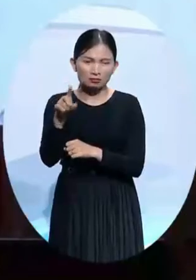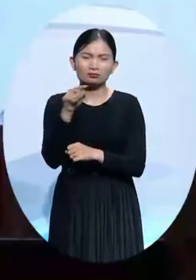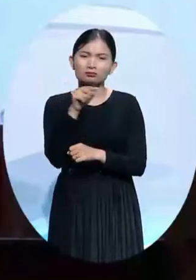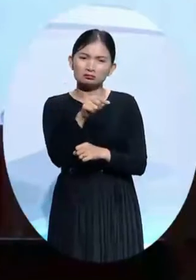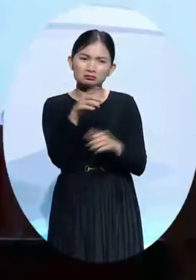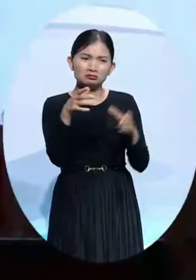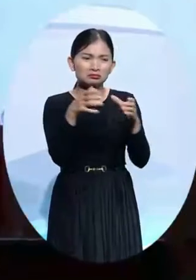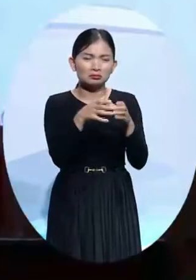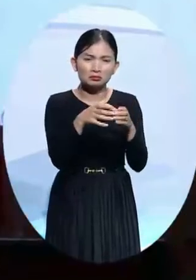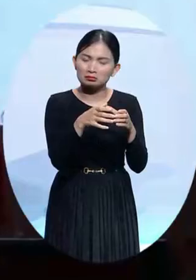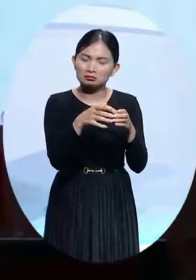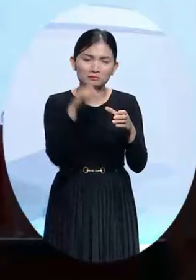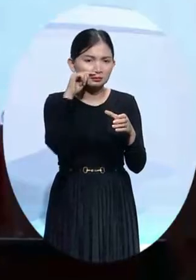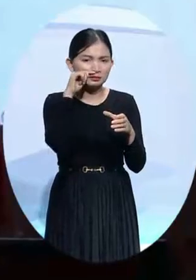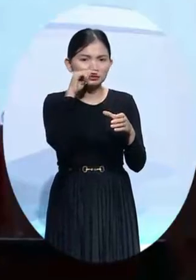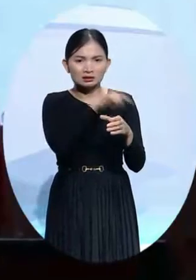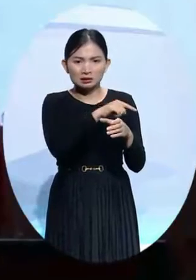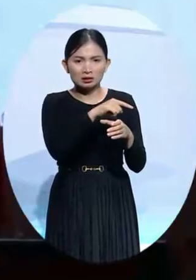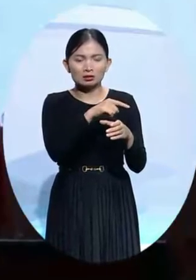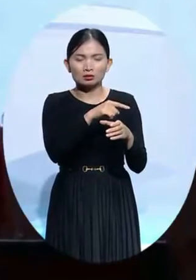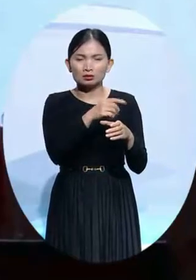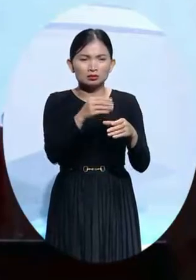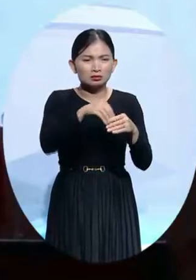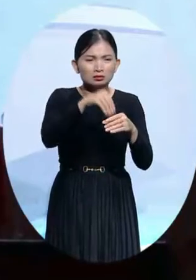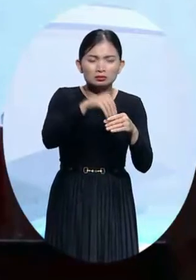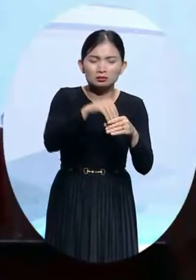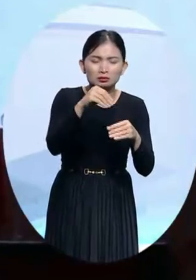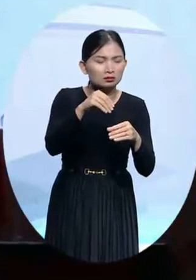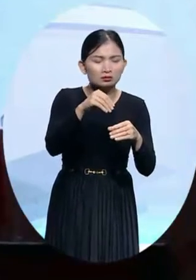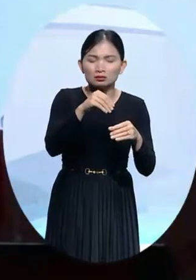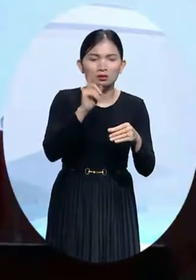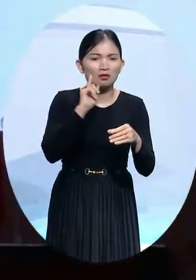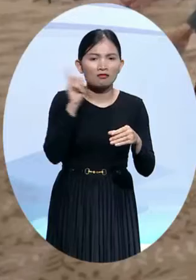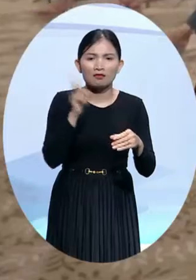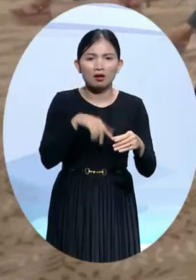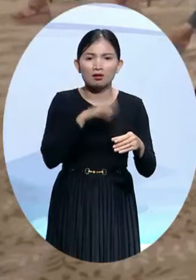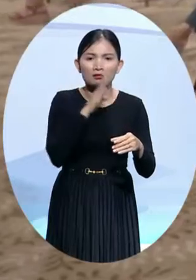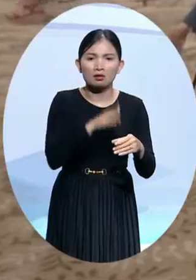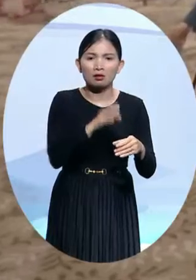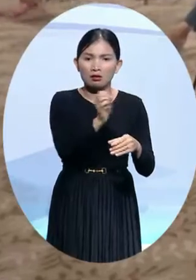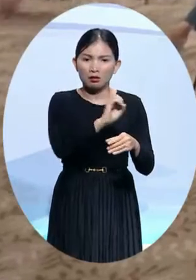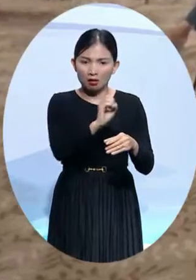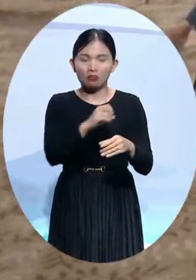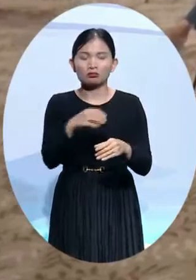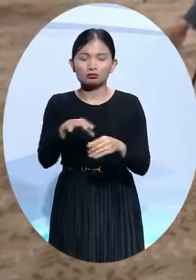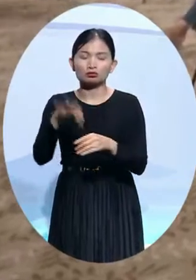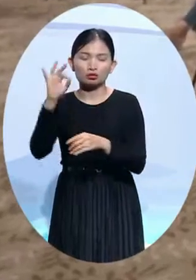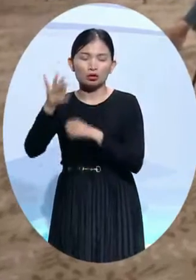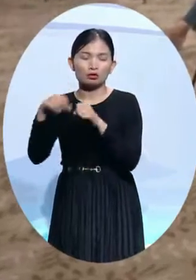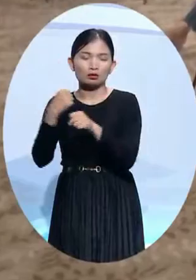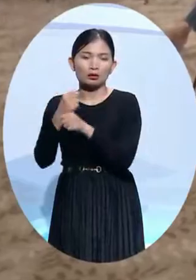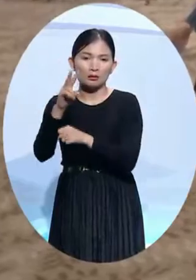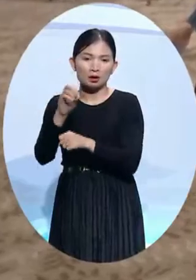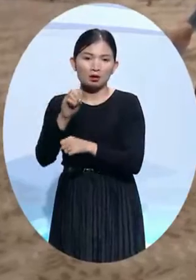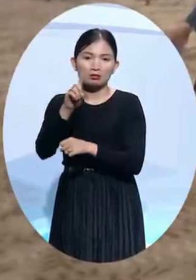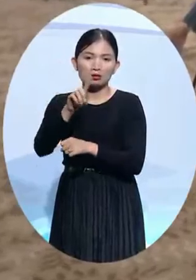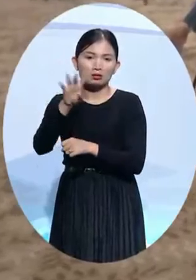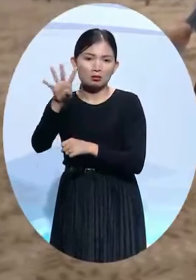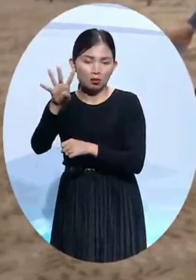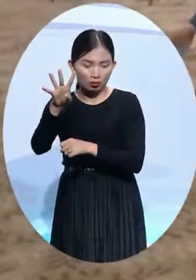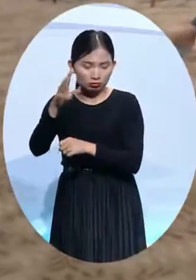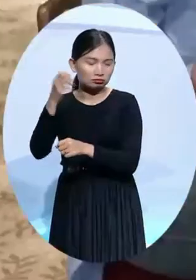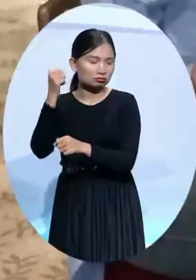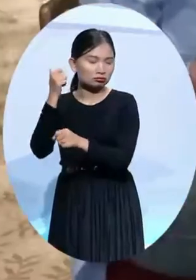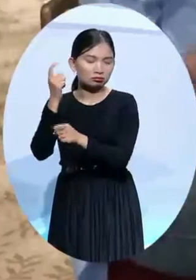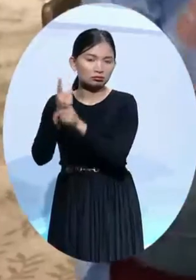số phiếu ủng hộ và khẳng định họ vẫn công nhận bản hiến pháp năm 2014 là chính thống. Bản hiến pháp mới